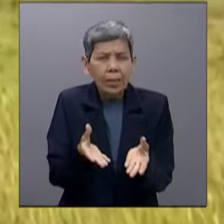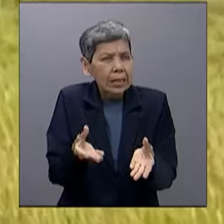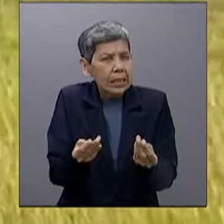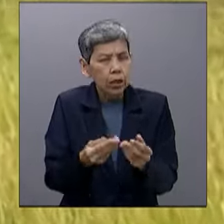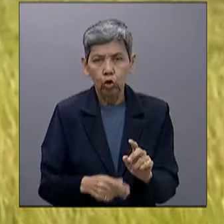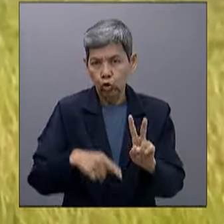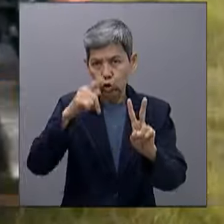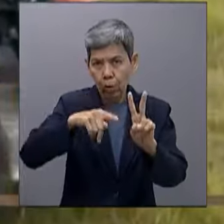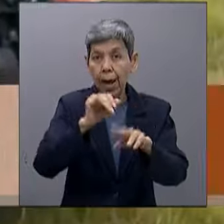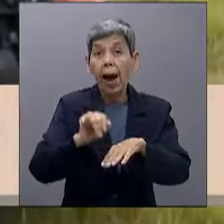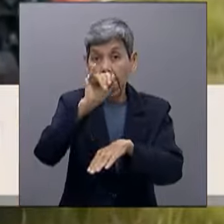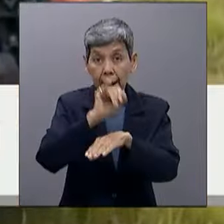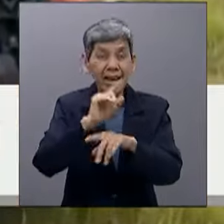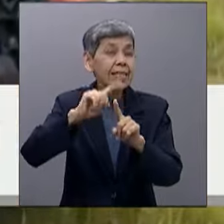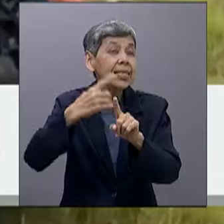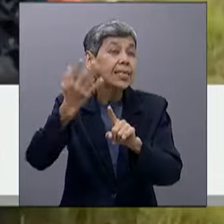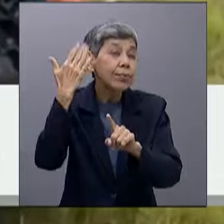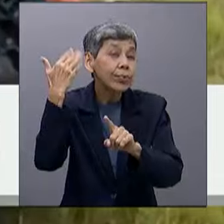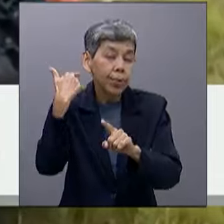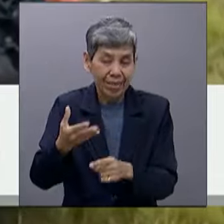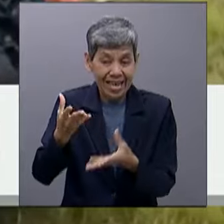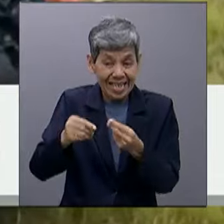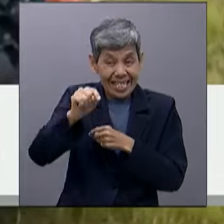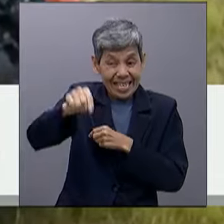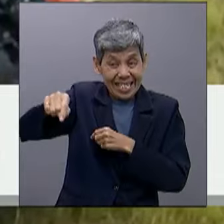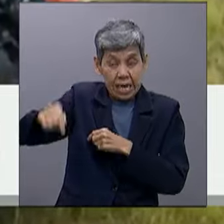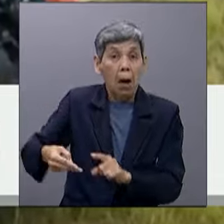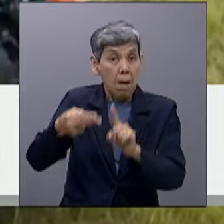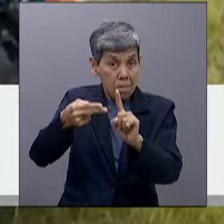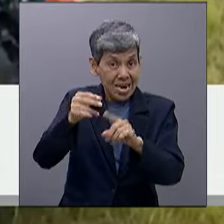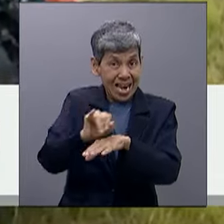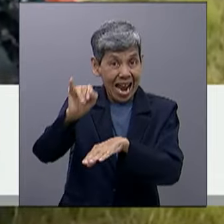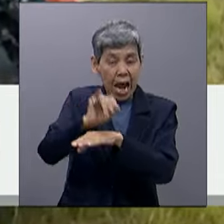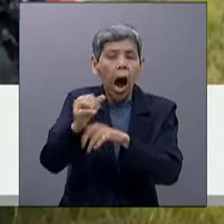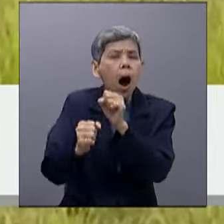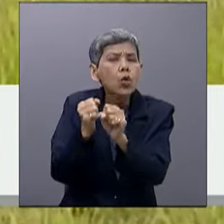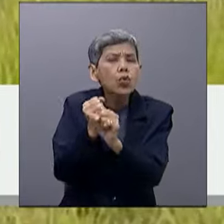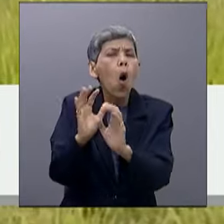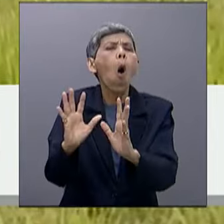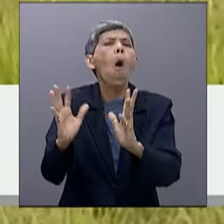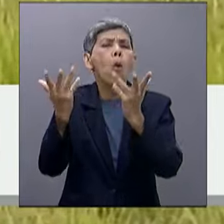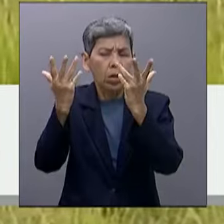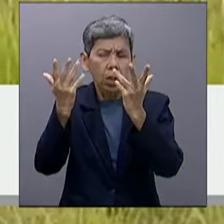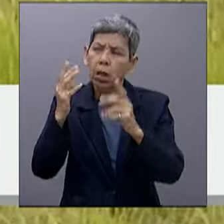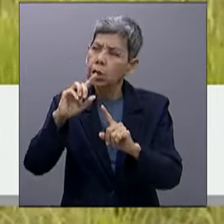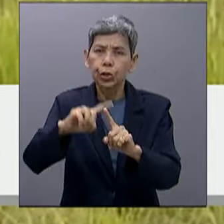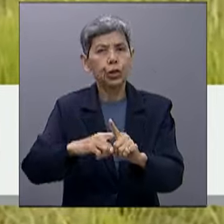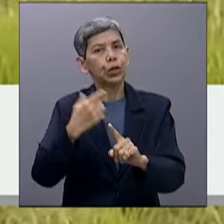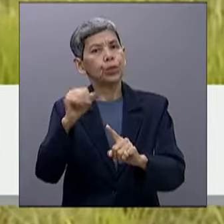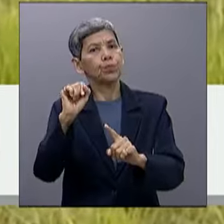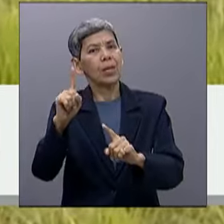เมษายนที่ผ่านมาส่วนพื้นที่อีกเกือบ 10,000ไร่ซึ่งหมดอายุสัมปทานไปเมื่อเดือน